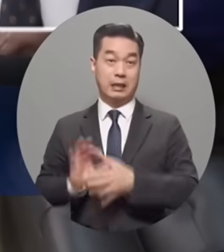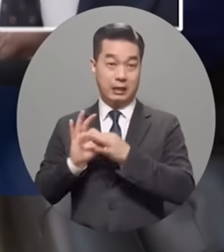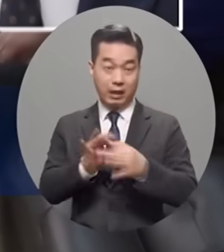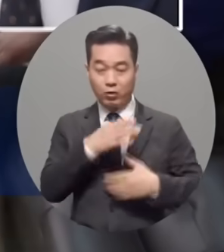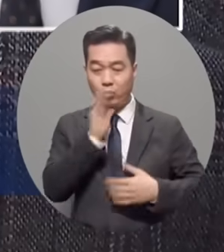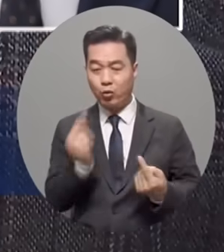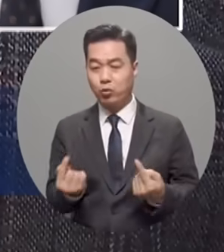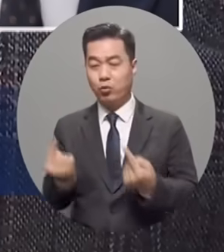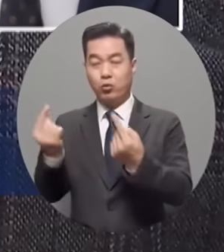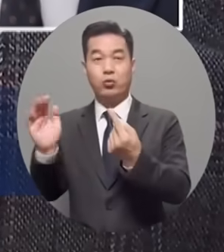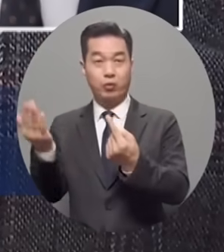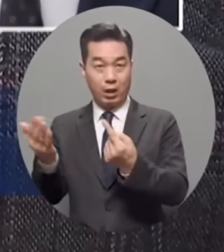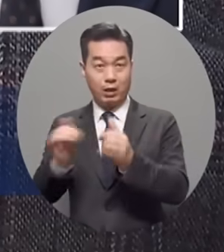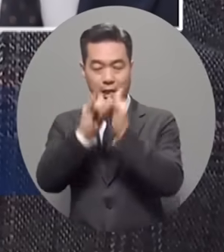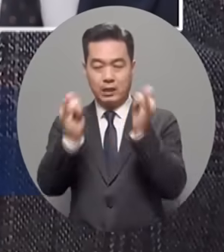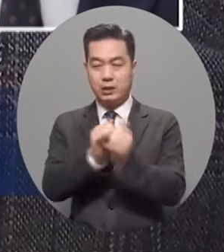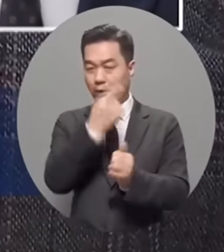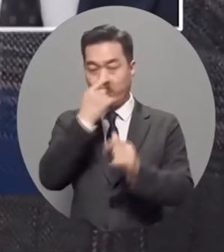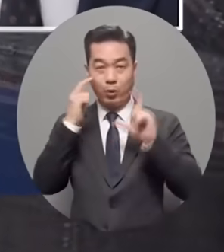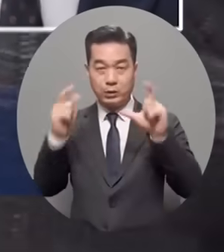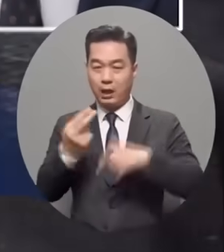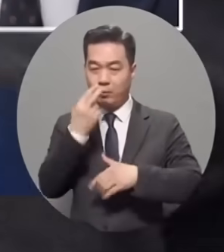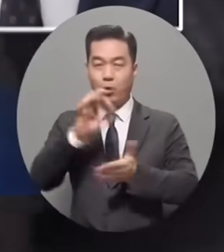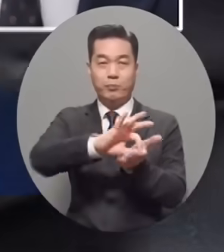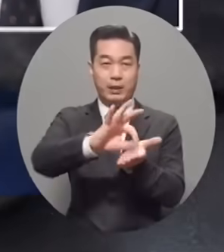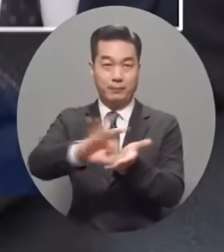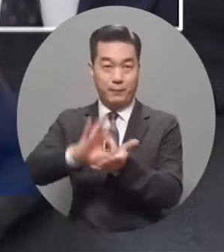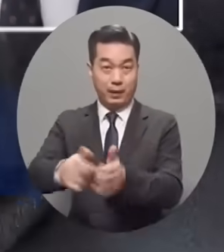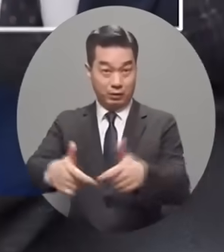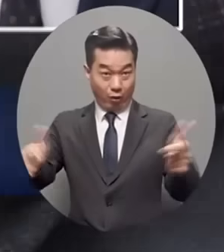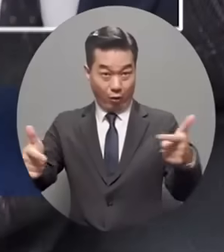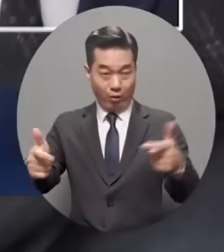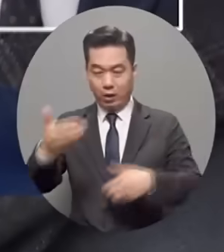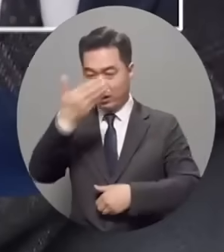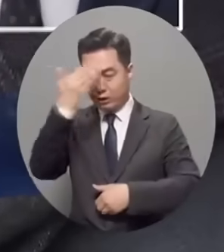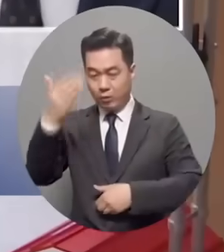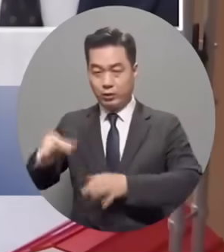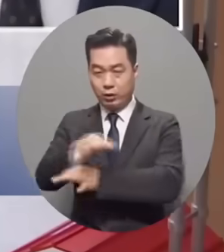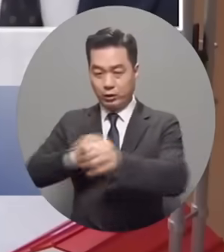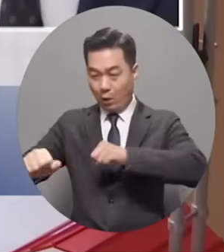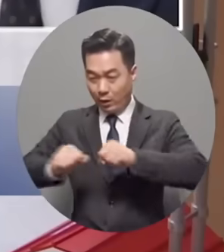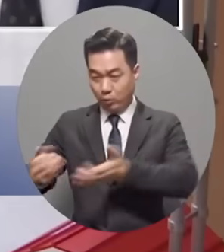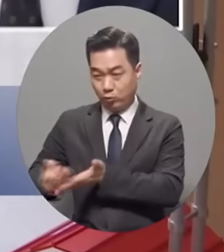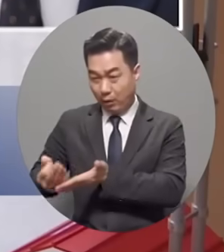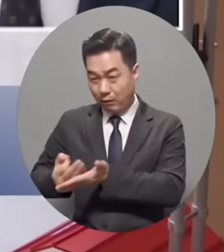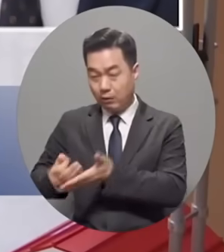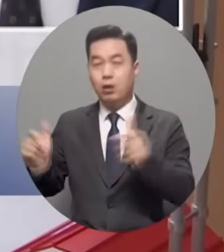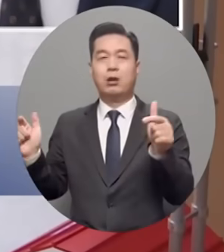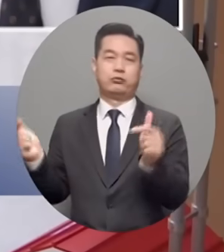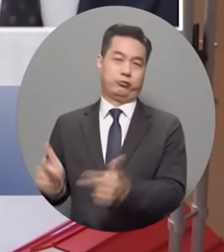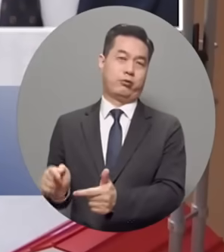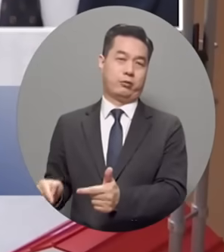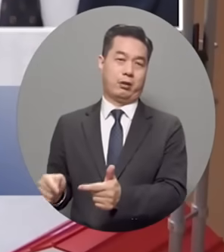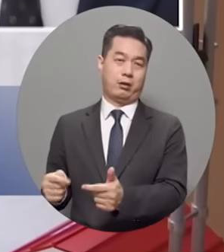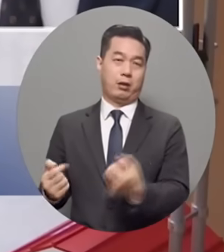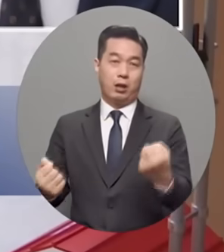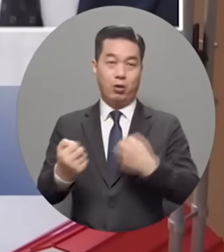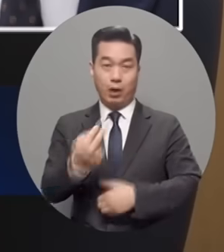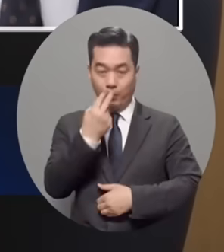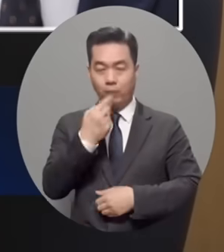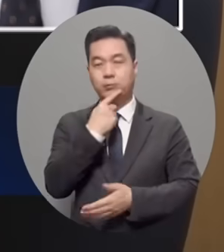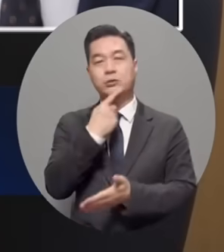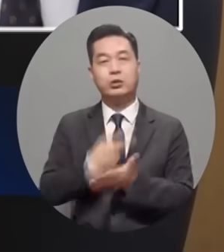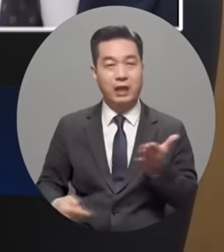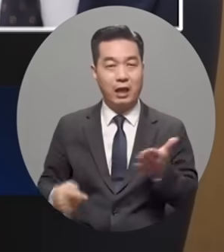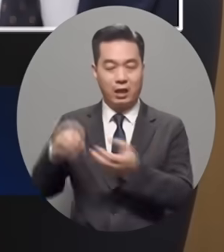지출의 수요는 계속 늘어나지만 경제 활동을 하는 젊은 인력의 수는 계속해서 줄어들게 돼요. 건강보험 적자, 연금